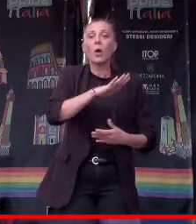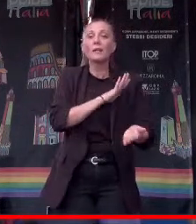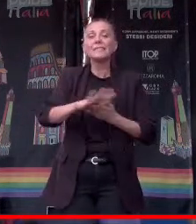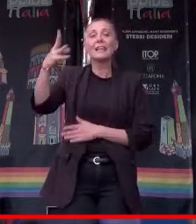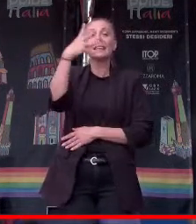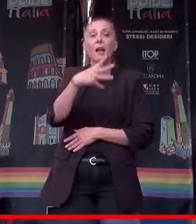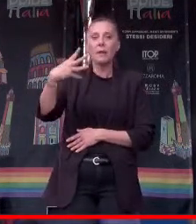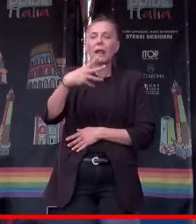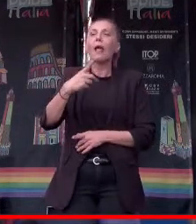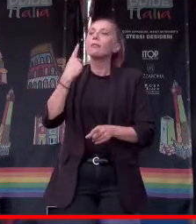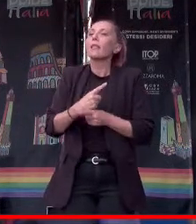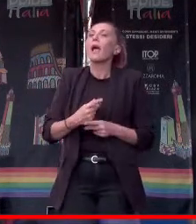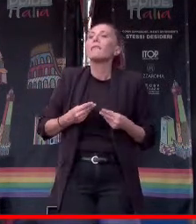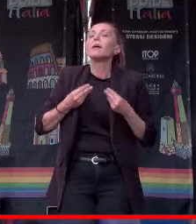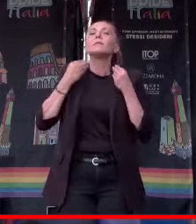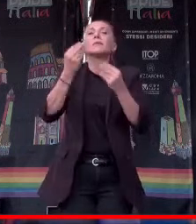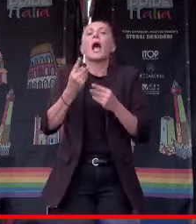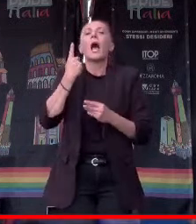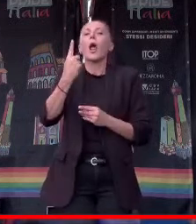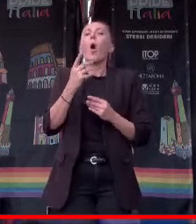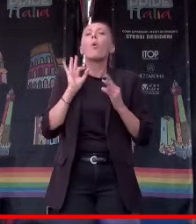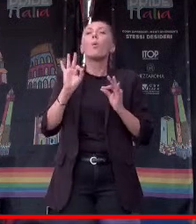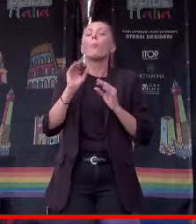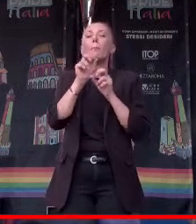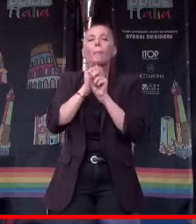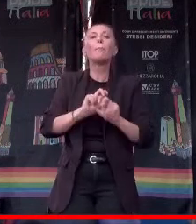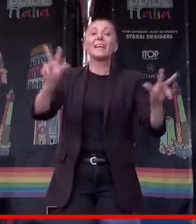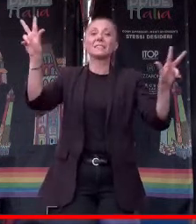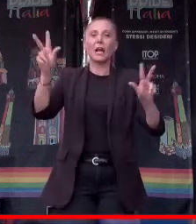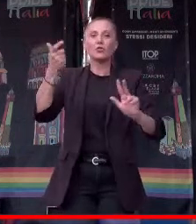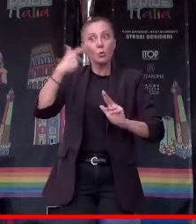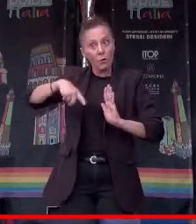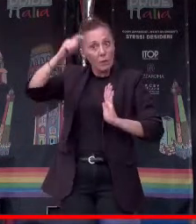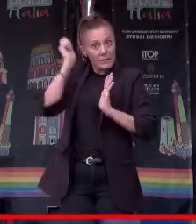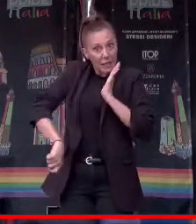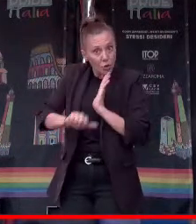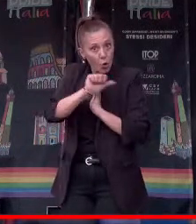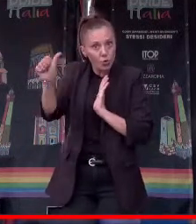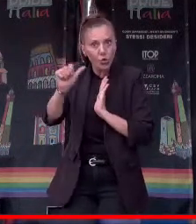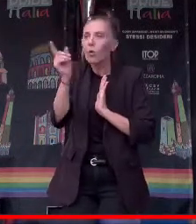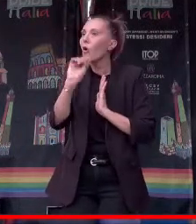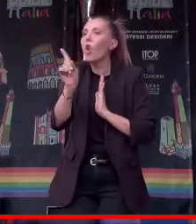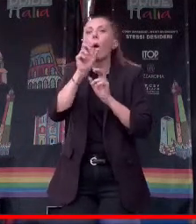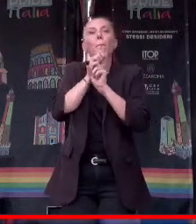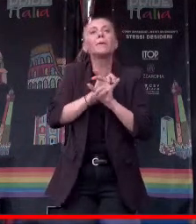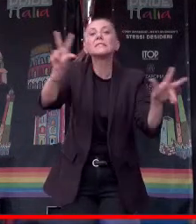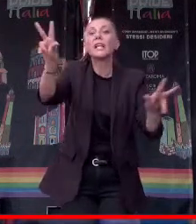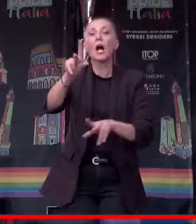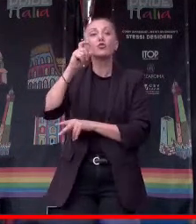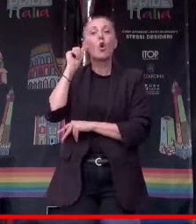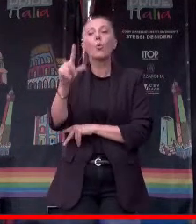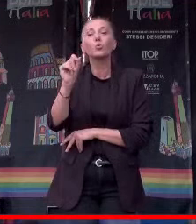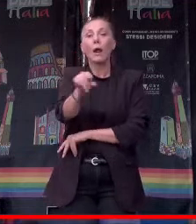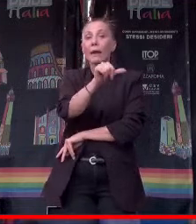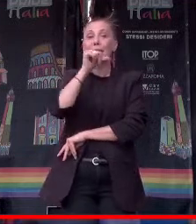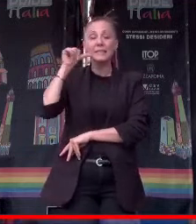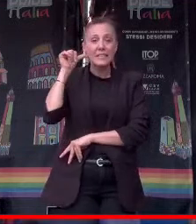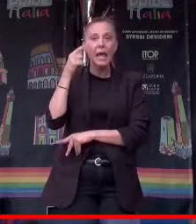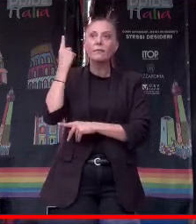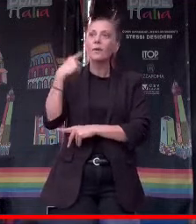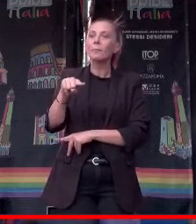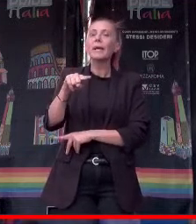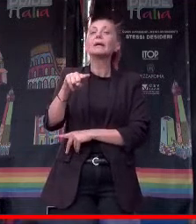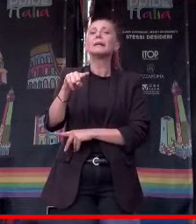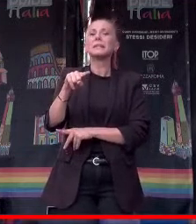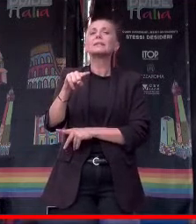modo da dare un segnale, perché prima di tutto, oltre alla sanzione, ci deve essere anche un messaggio culturale che vada